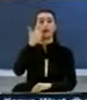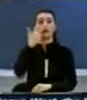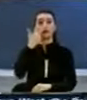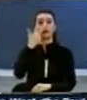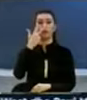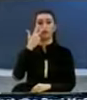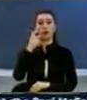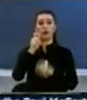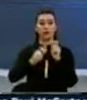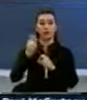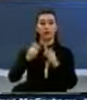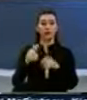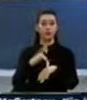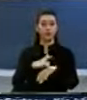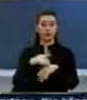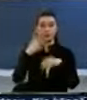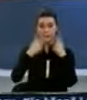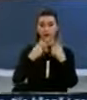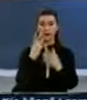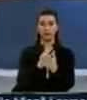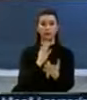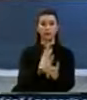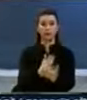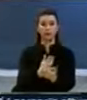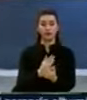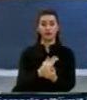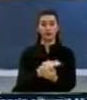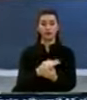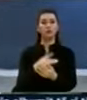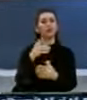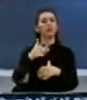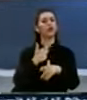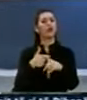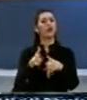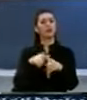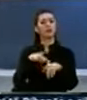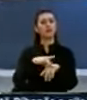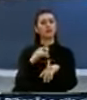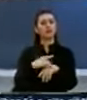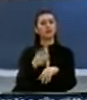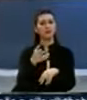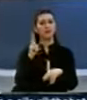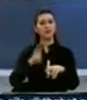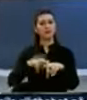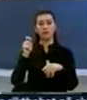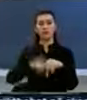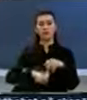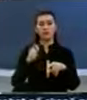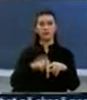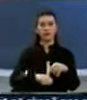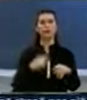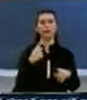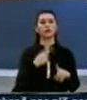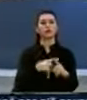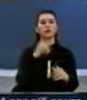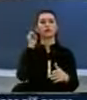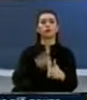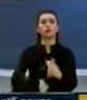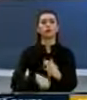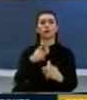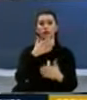privat. Pyes, cili është qëllimi i kësaj censure, prej kur doktorëve u ndalohet flasin për profesionin e tyre,